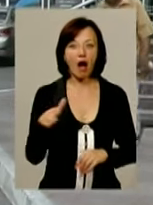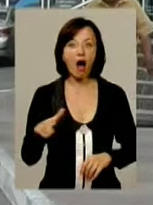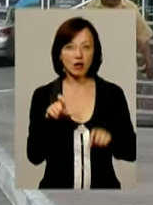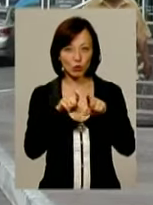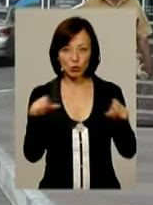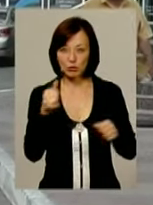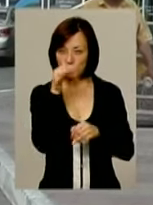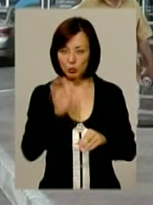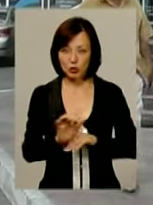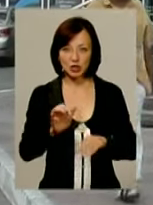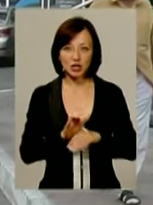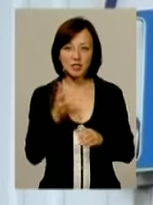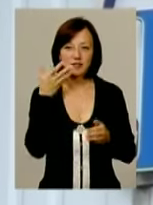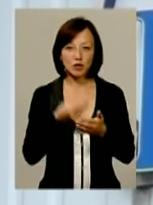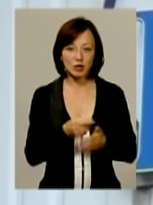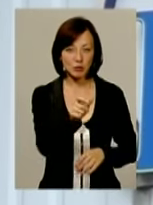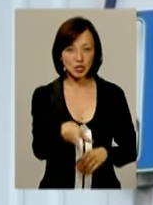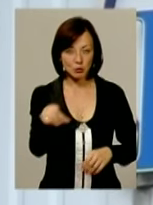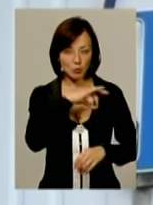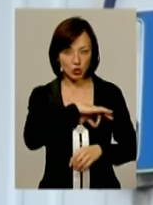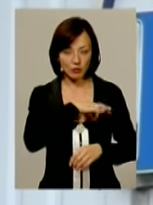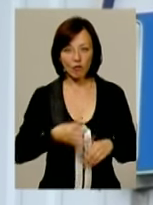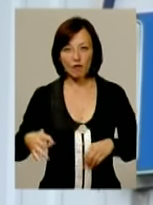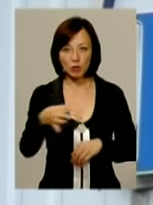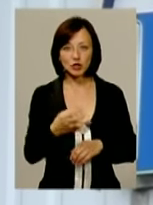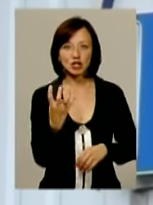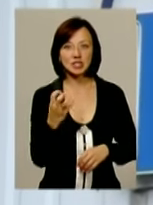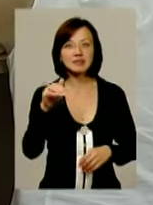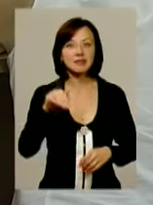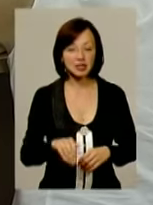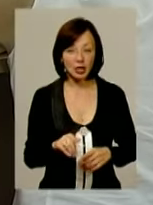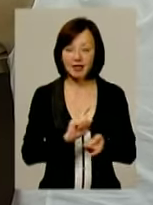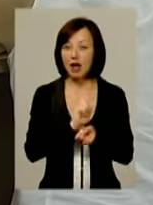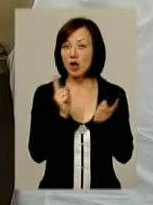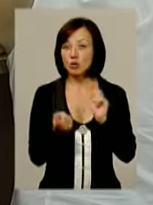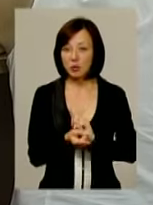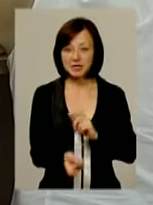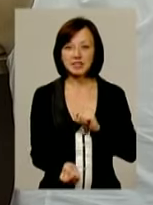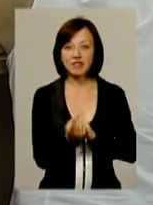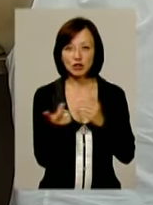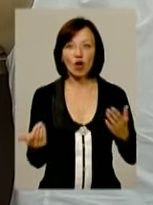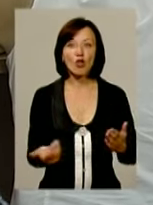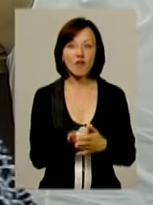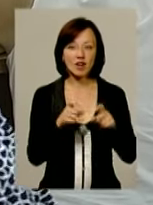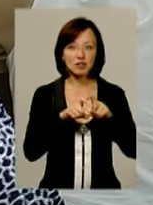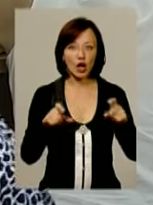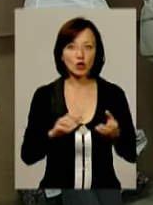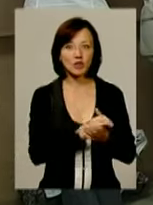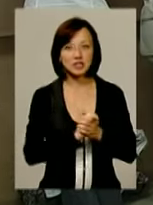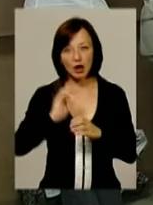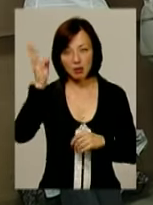права постачати газ своїм споживачам, яких в області майже 400 тисяч. Натомість з'явилася нова структура – товариство